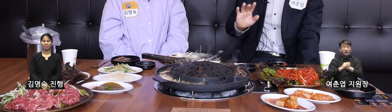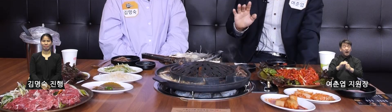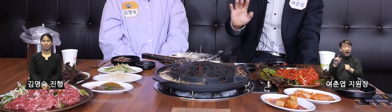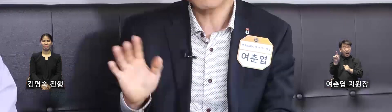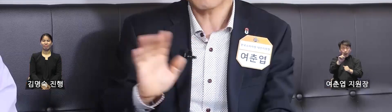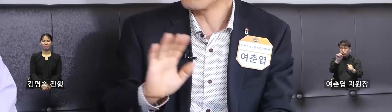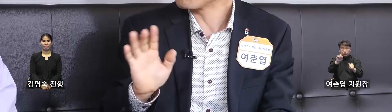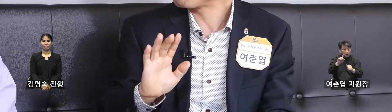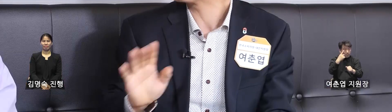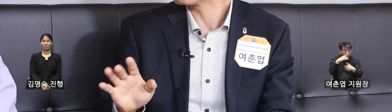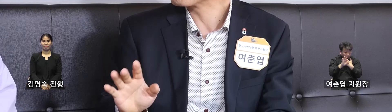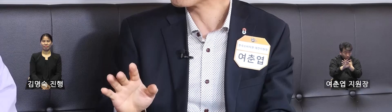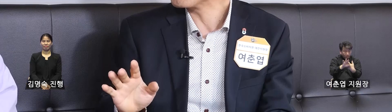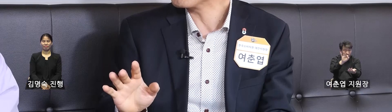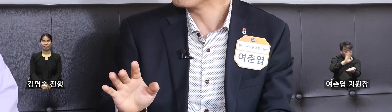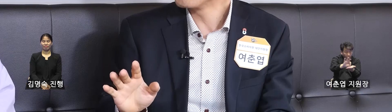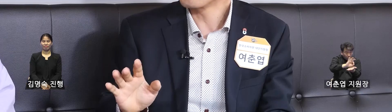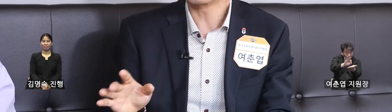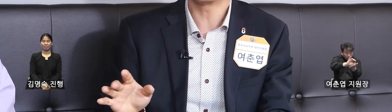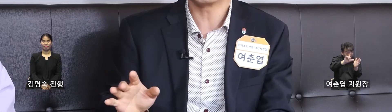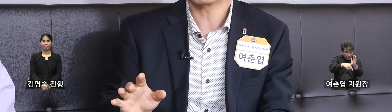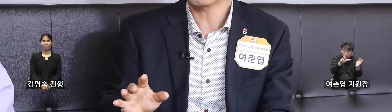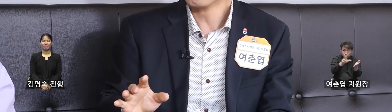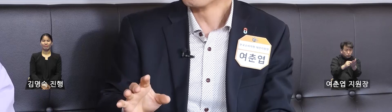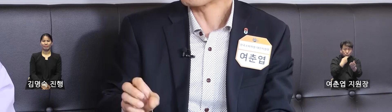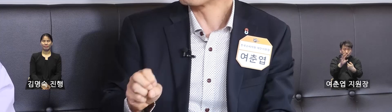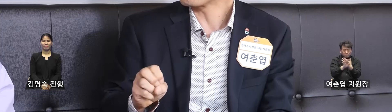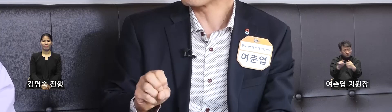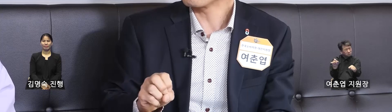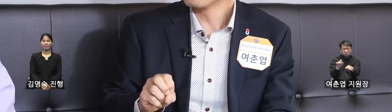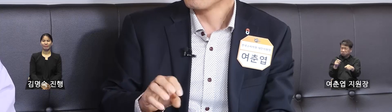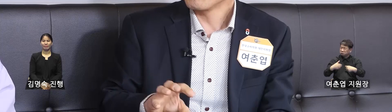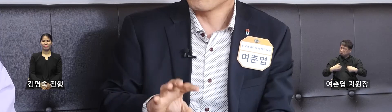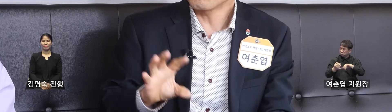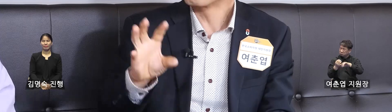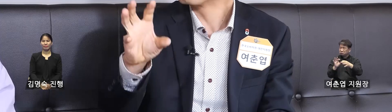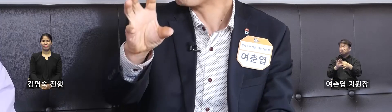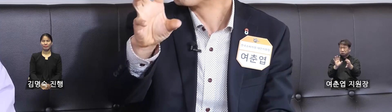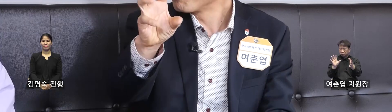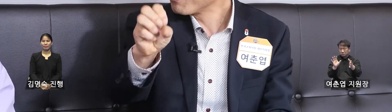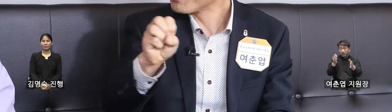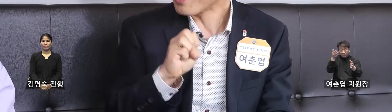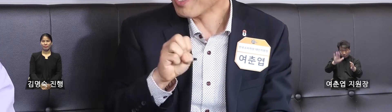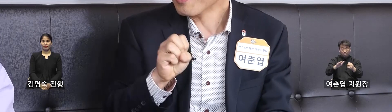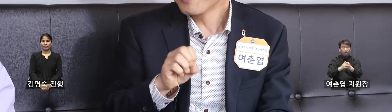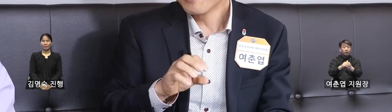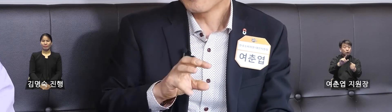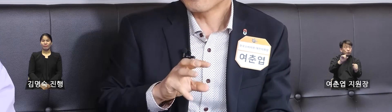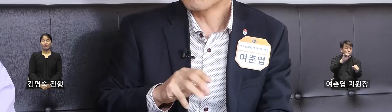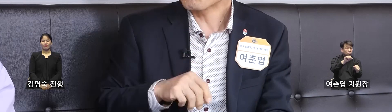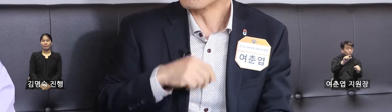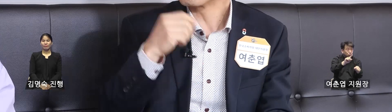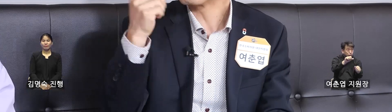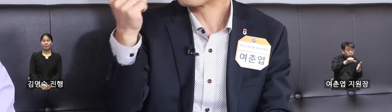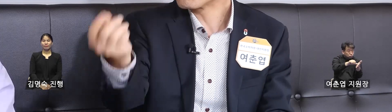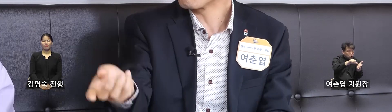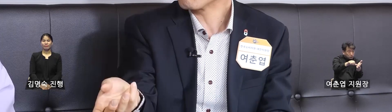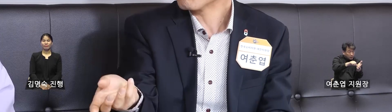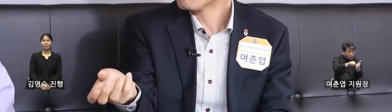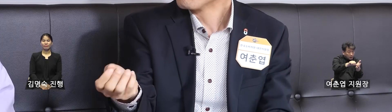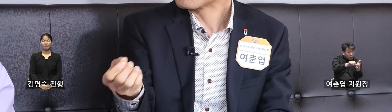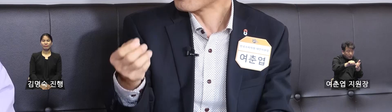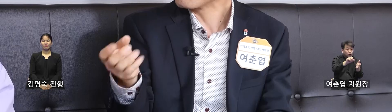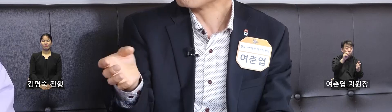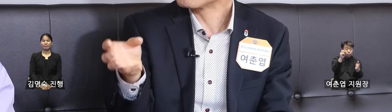문제가 없으면 소비자 원이 필요가 없는 거야. 그런데 이제 소비자가 이런 구입한 물품이나 이런 돈을